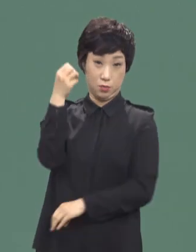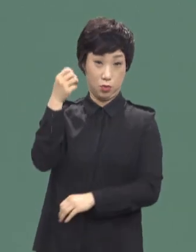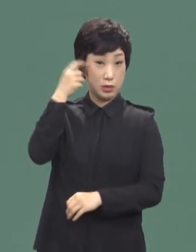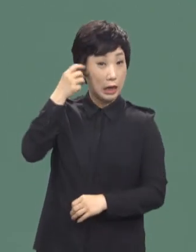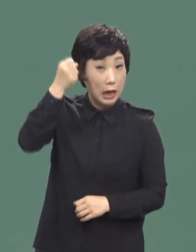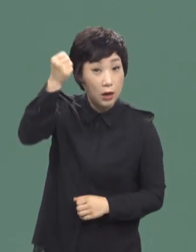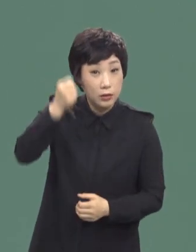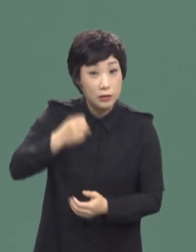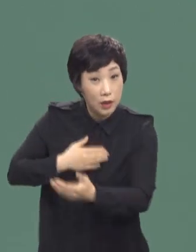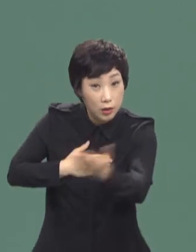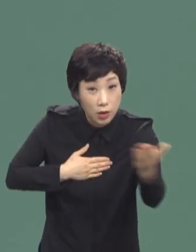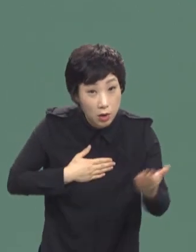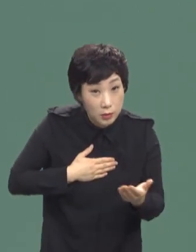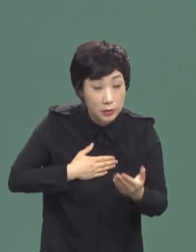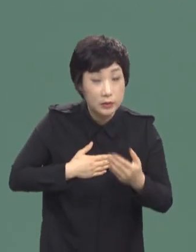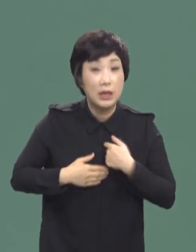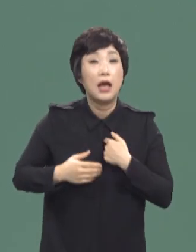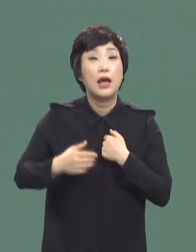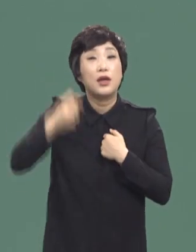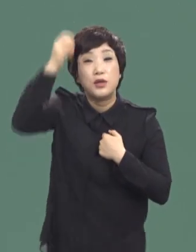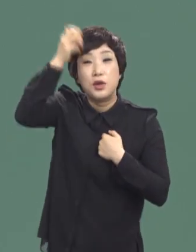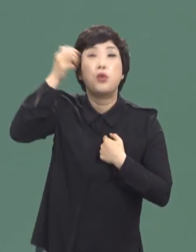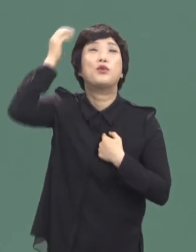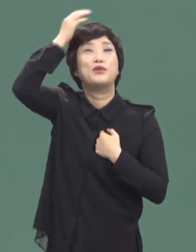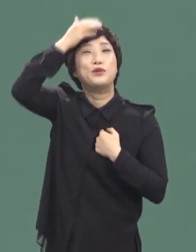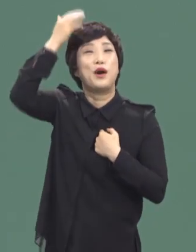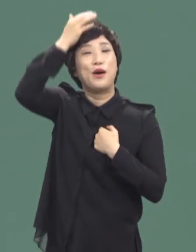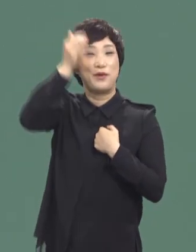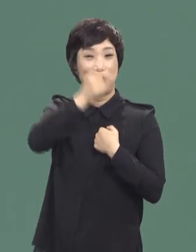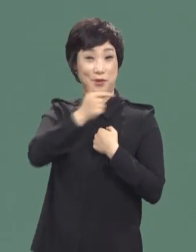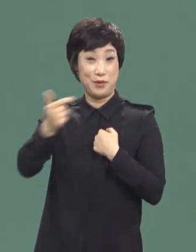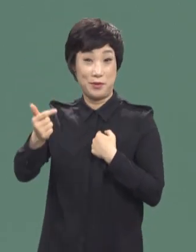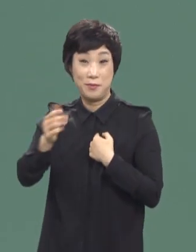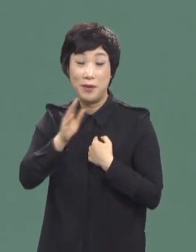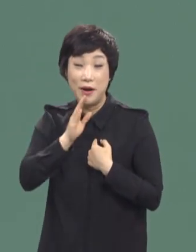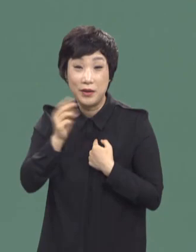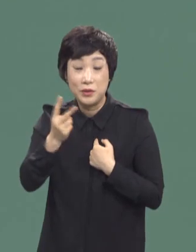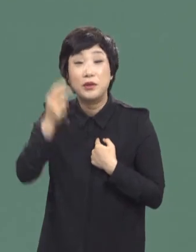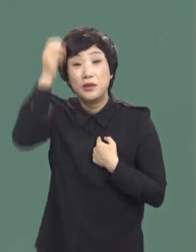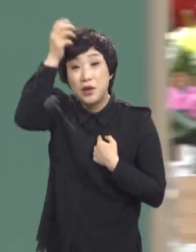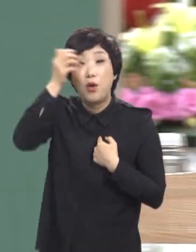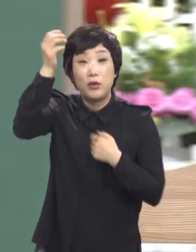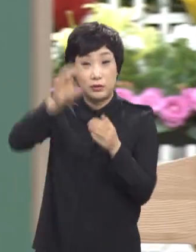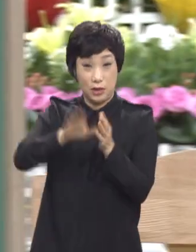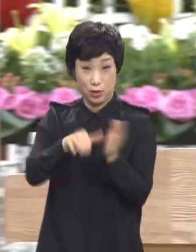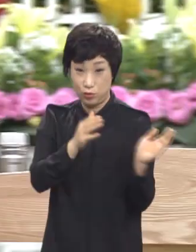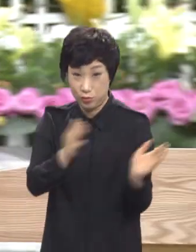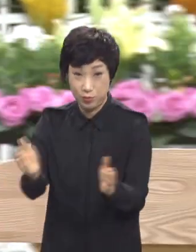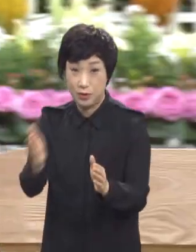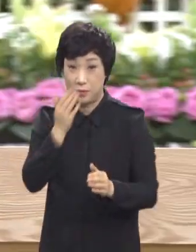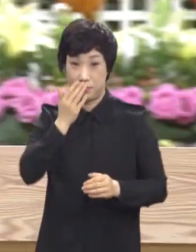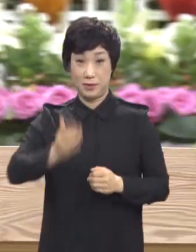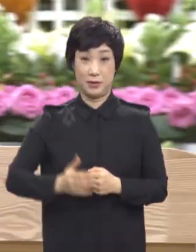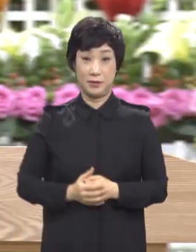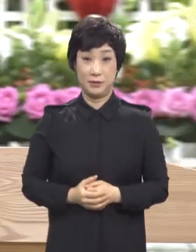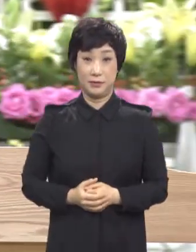자가 자기 영혼을 사랑하게 되고 자기 영혼의 때를 준비하게 될 것입니다.